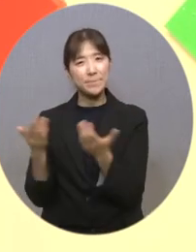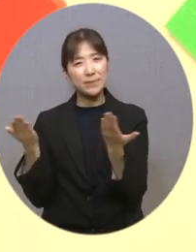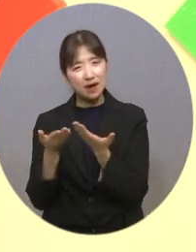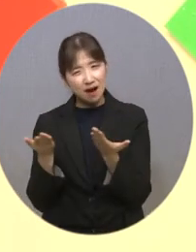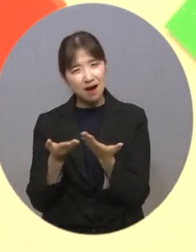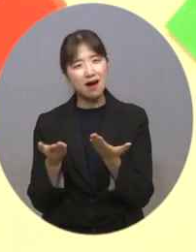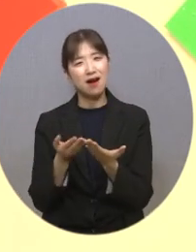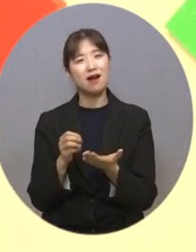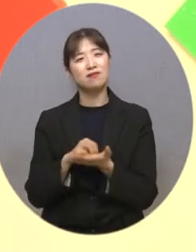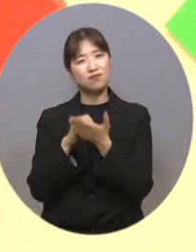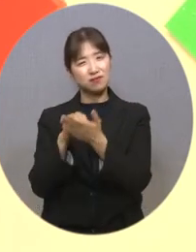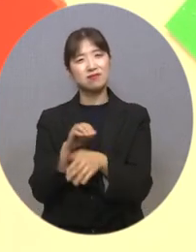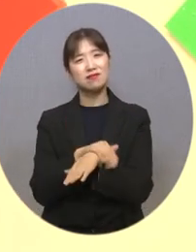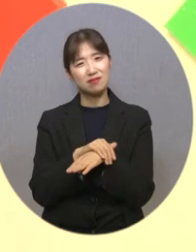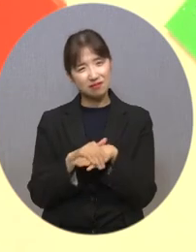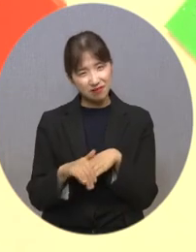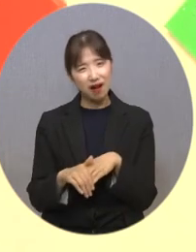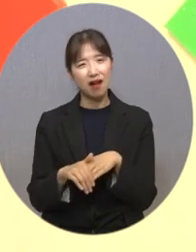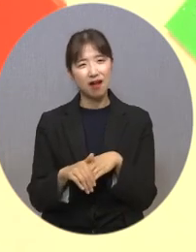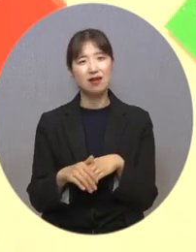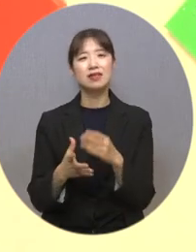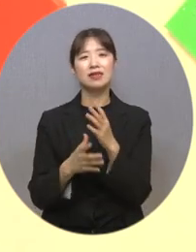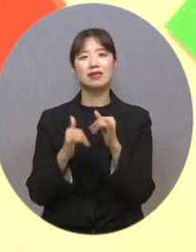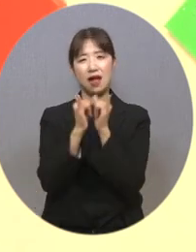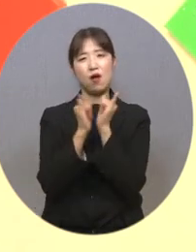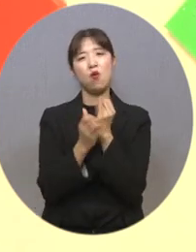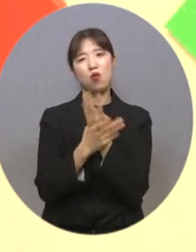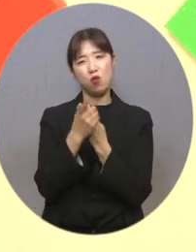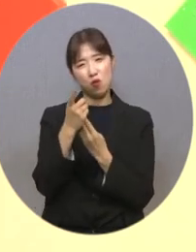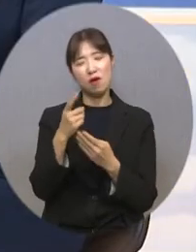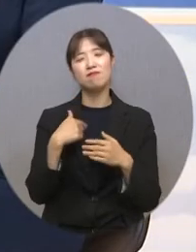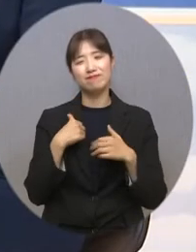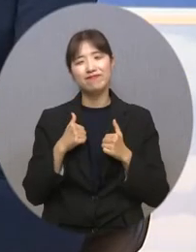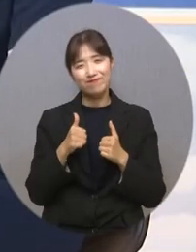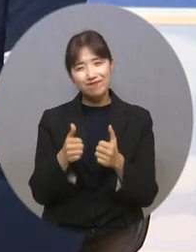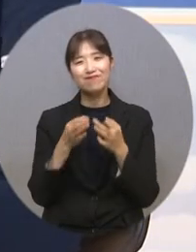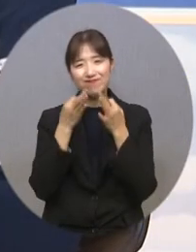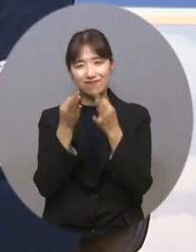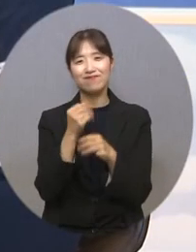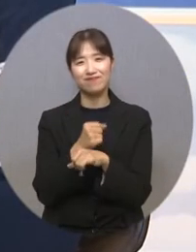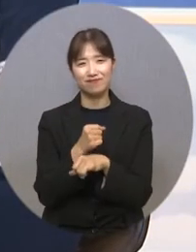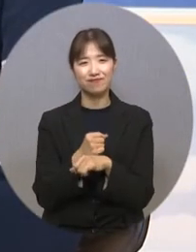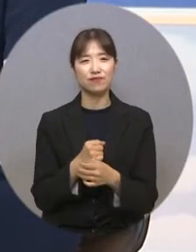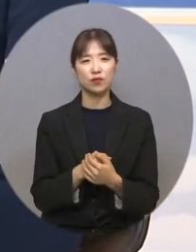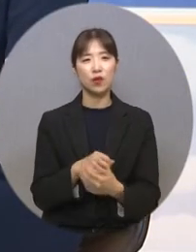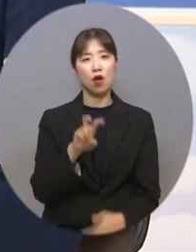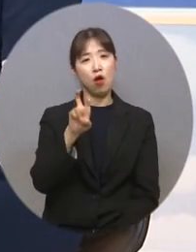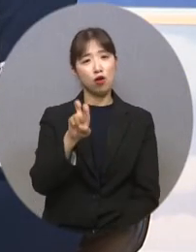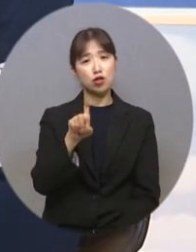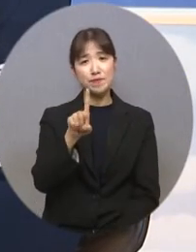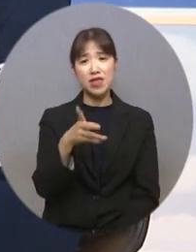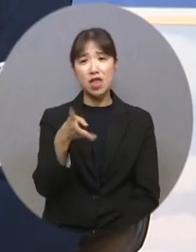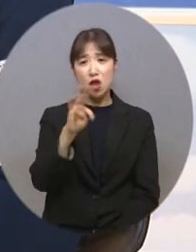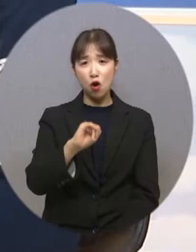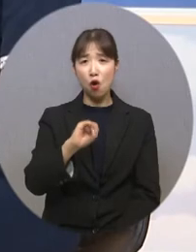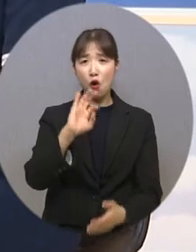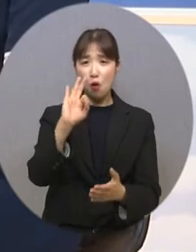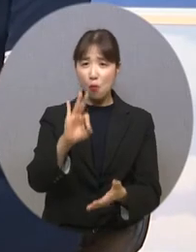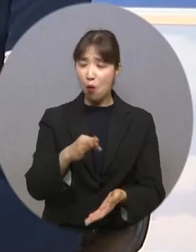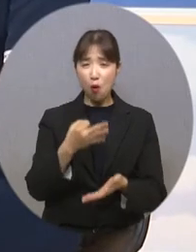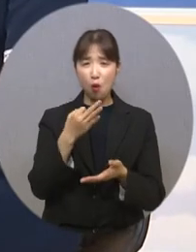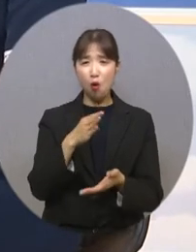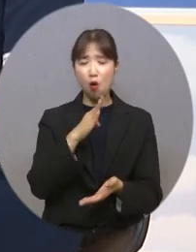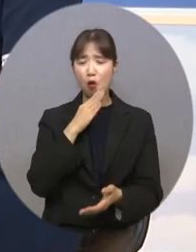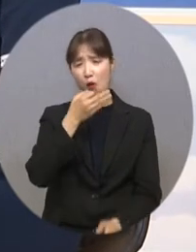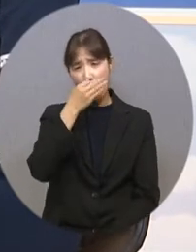사업, 그런 부분을 사회 통합하는데 큰 역할을 하도록 하겠습니다. 네. 21억 매출, 일반 기업에서도 참 힘든